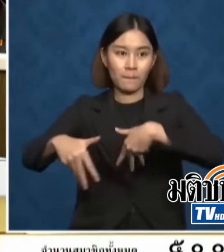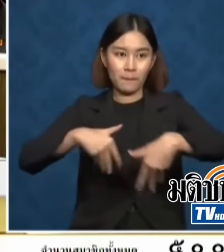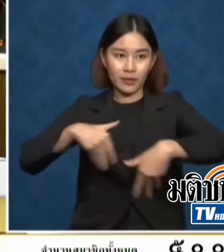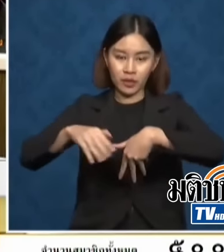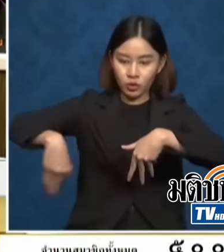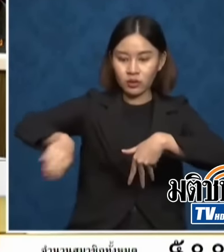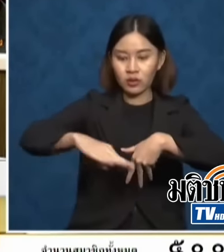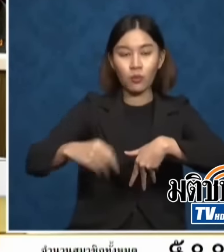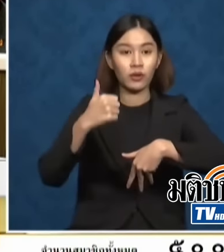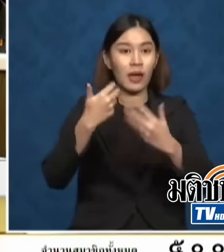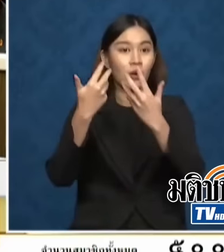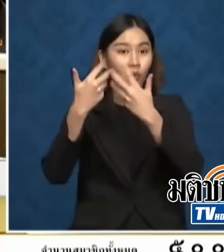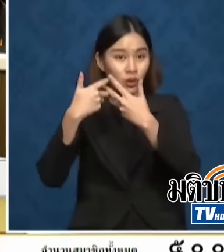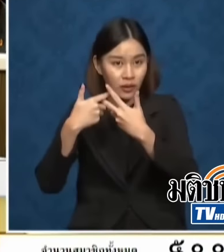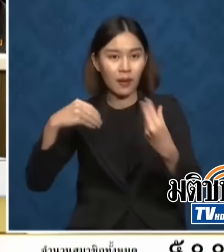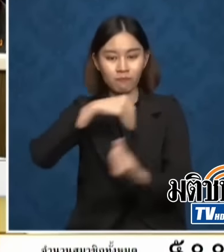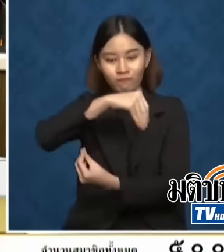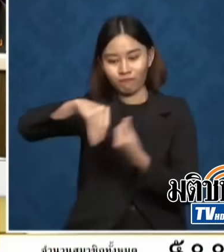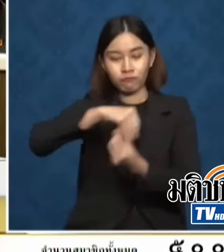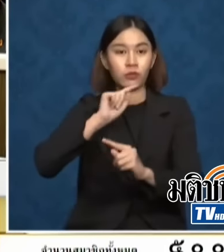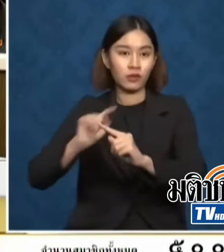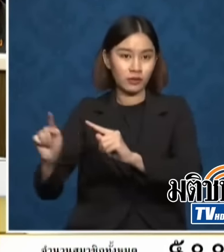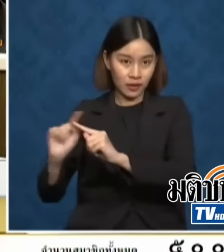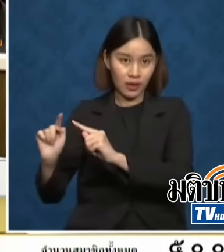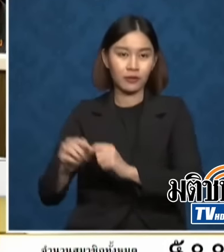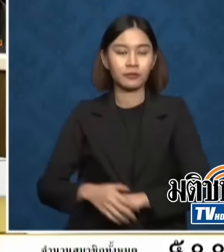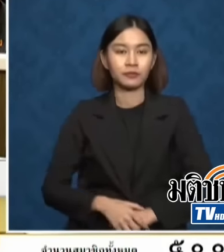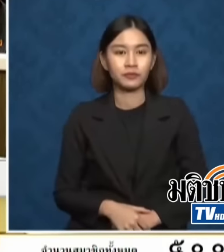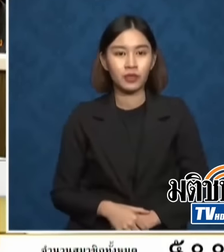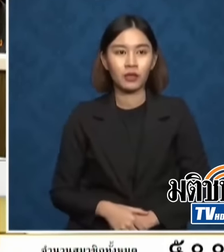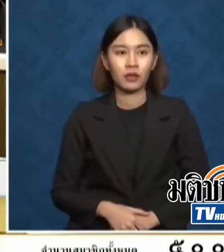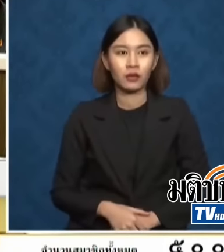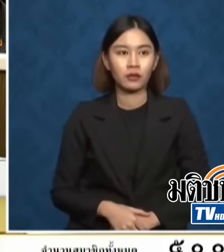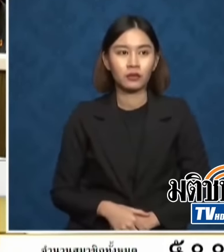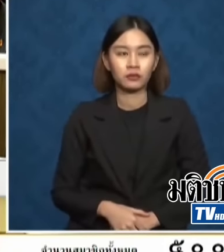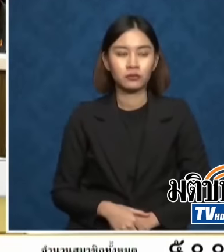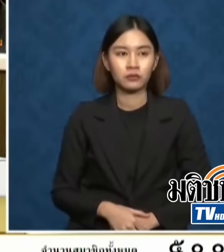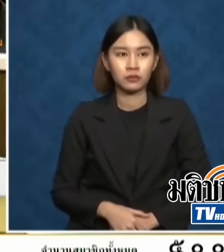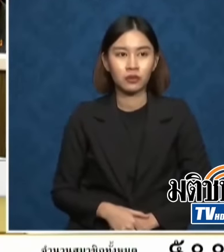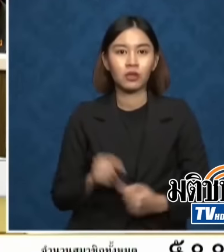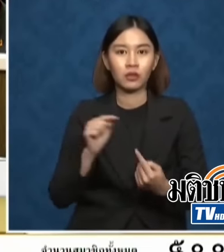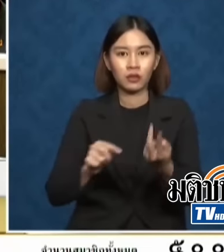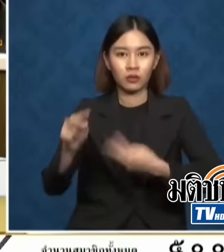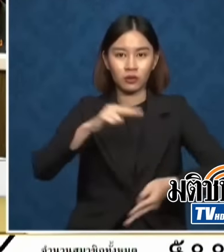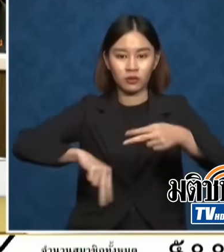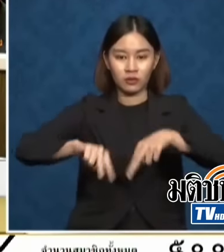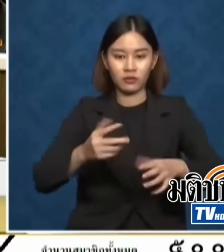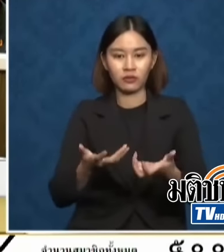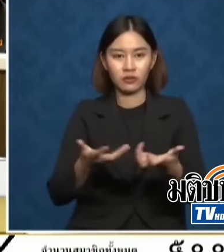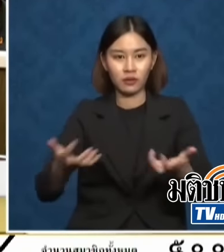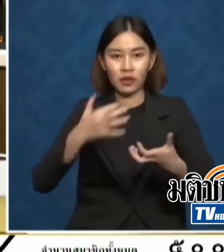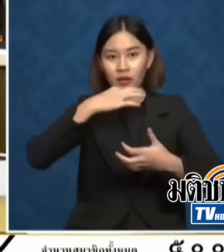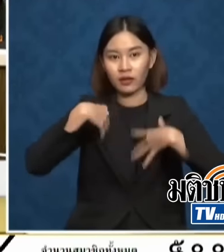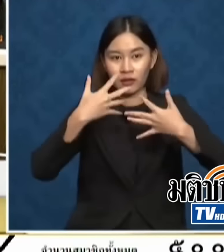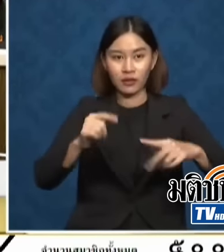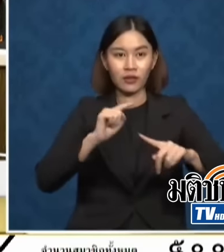ประมงและอุตสาหกรรมหรือธุรกิจที่เกี่ยวข้องโดยที่มีความสมดุลในการอนุรักษ์ทรัพยากรชายฝั่ง